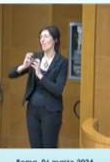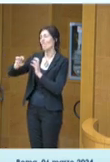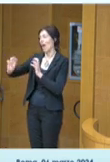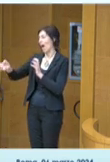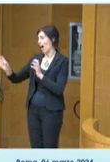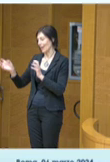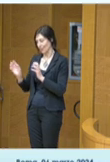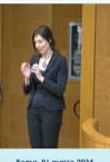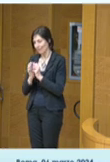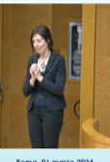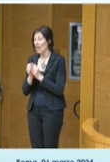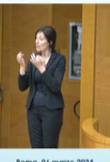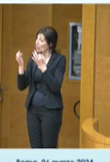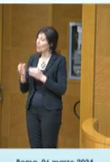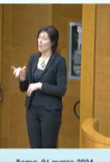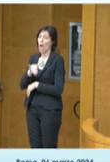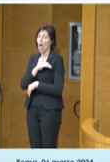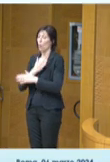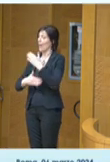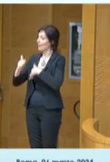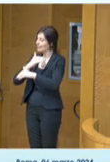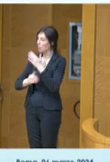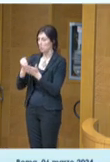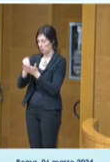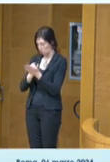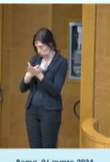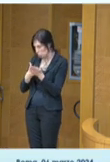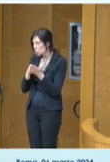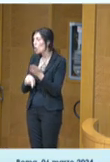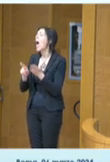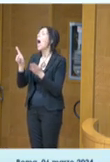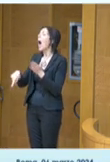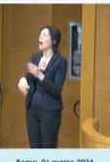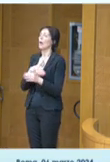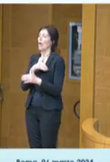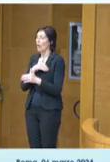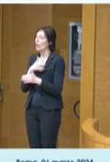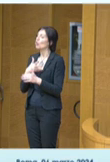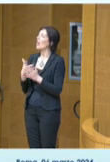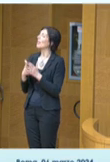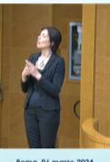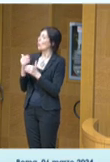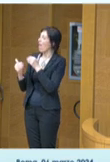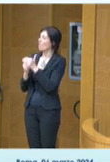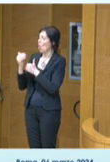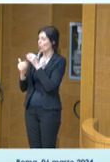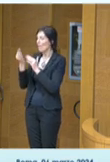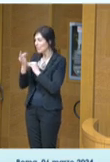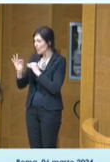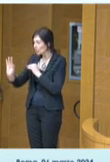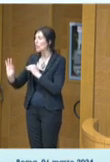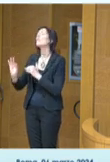quindi sicuramente alunni con disabilità certificata, ma anche alunni con disturbi evolutivi specifici, alunni in situazione